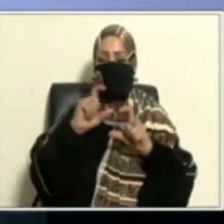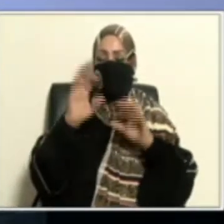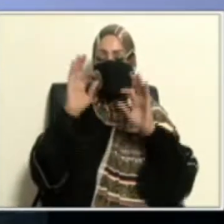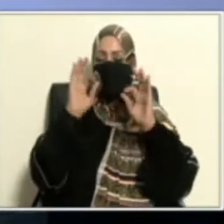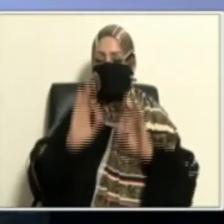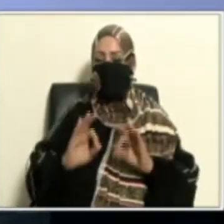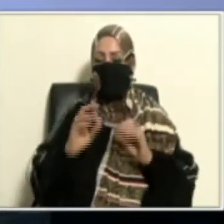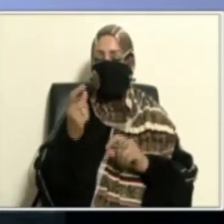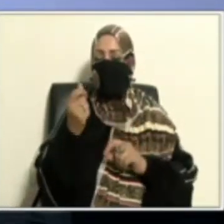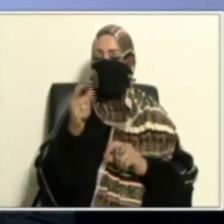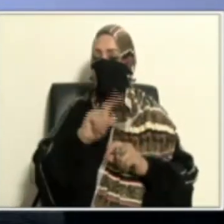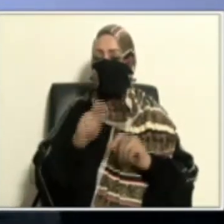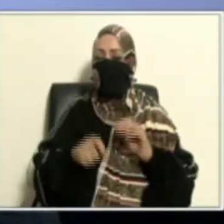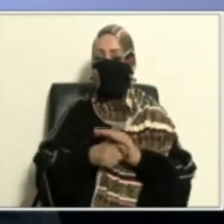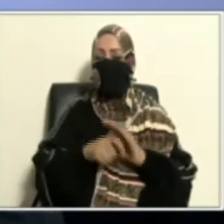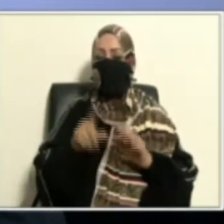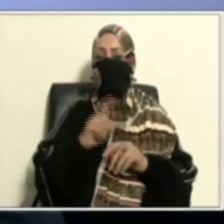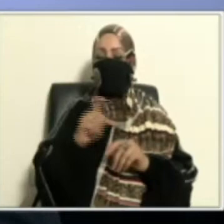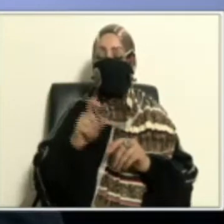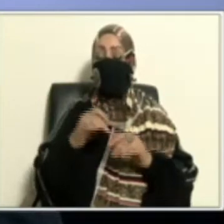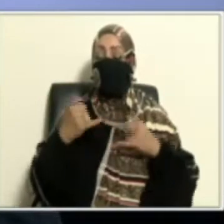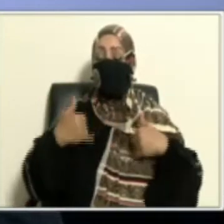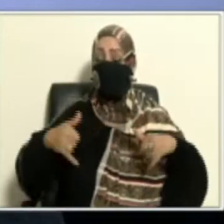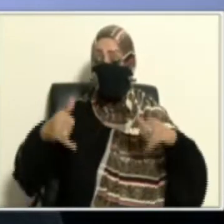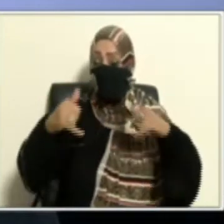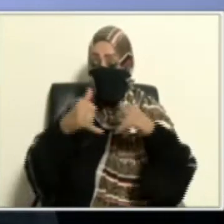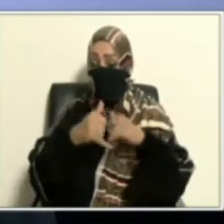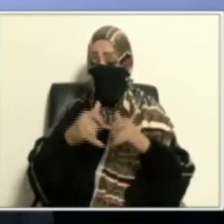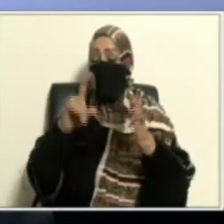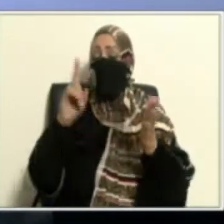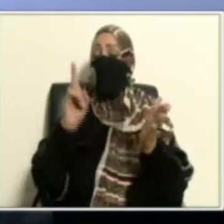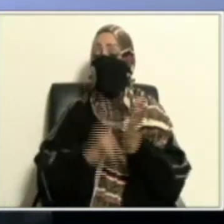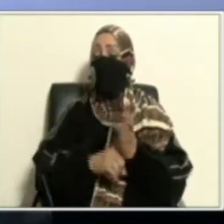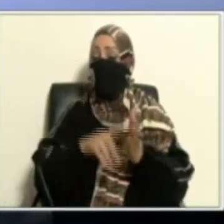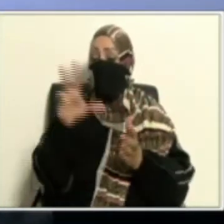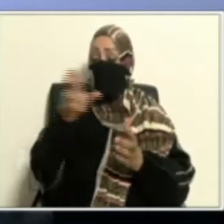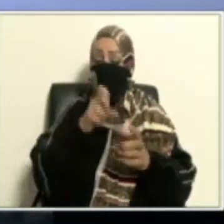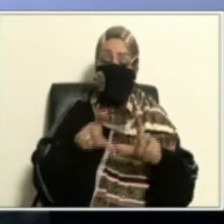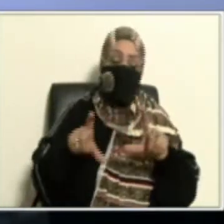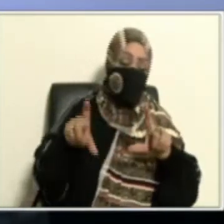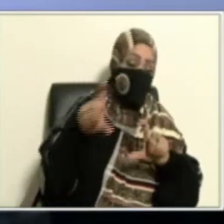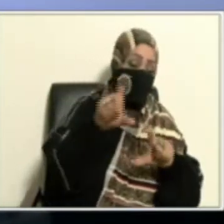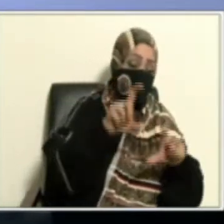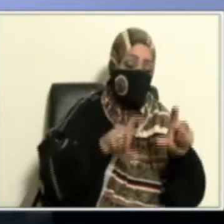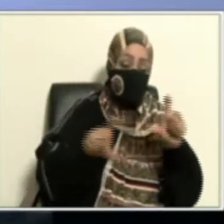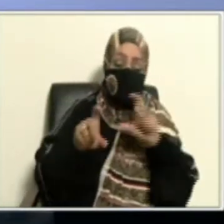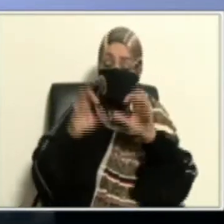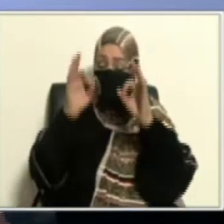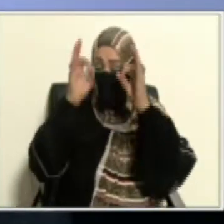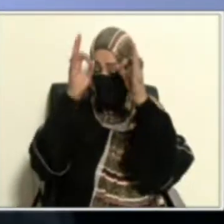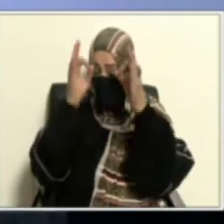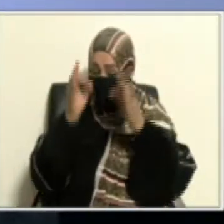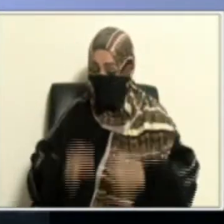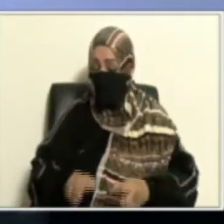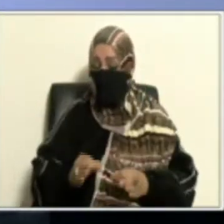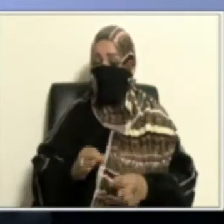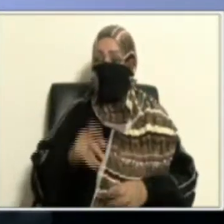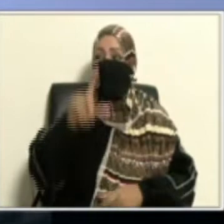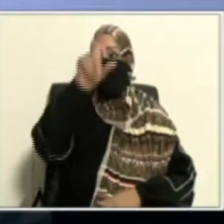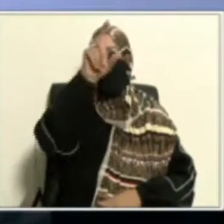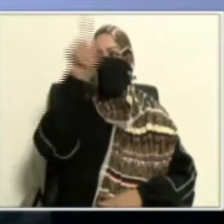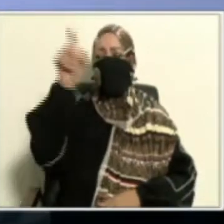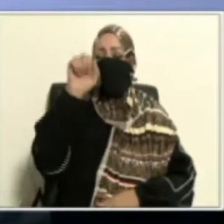الدقيقة اللي يقدروا يغشوا بها المشتري ويقدروا يضحكوا عليه. فالمراقب ضمان